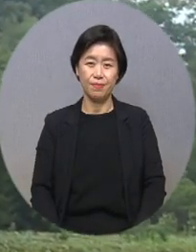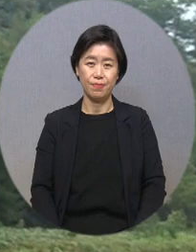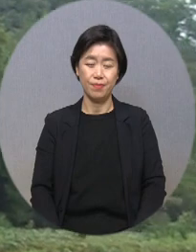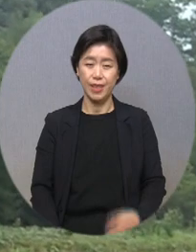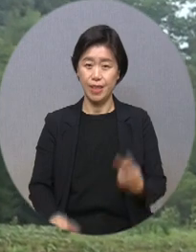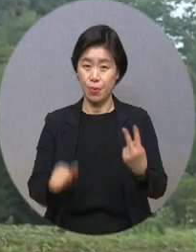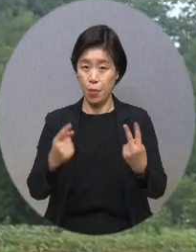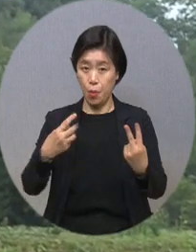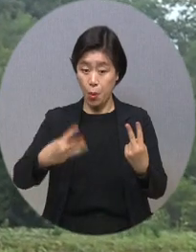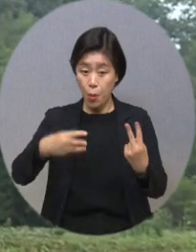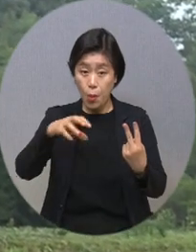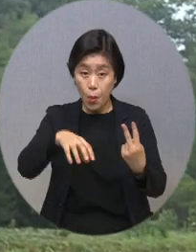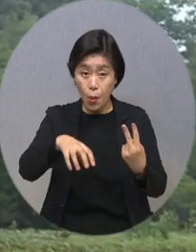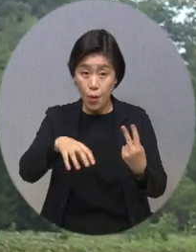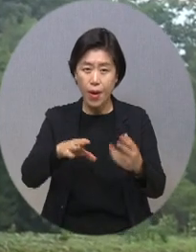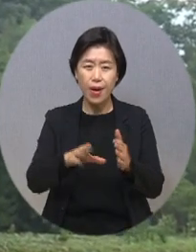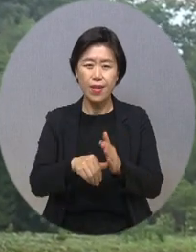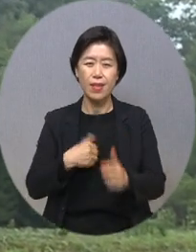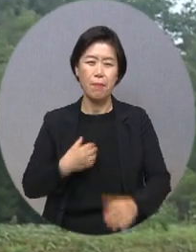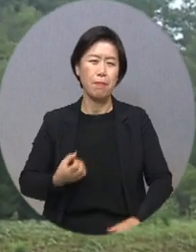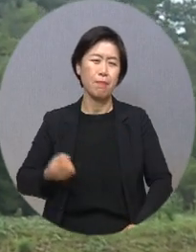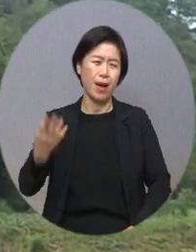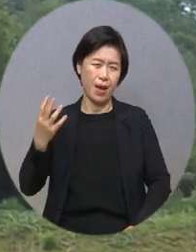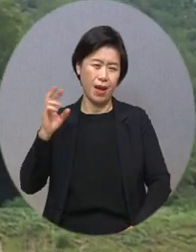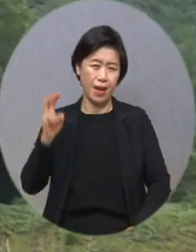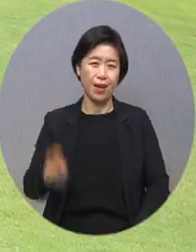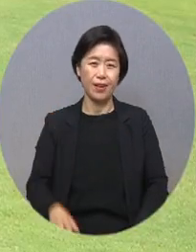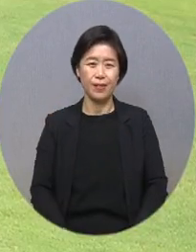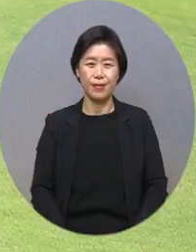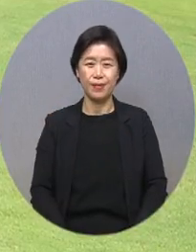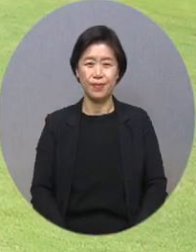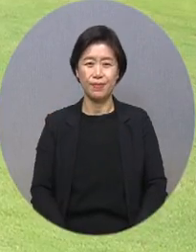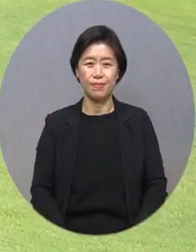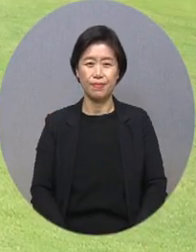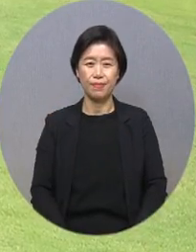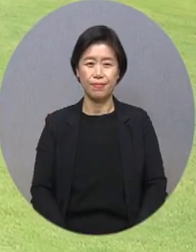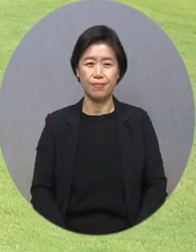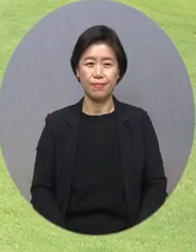이 홀에서. 왜냐면 은지가 지금 라이가 안 좋아. 내리막 라이야.